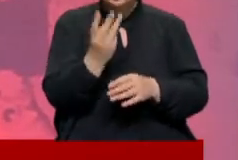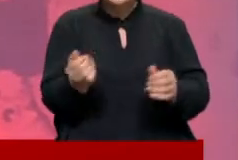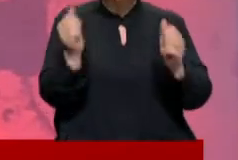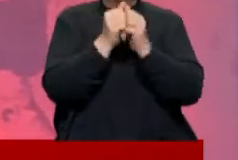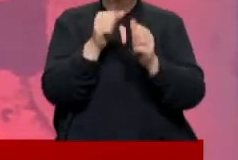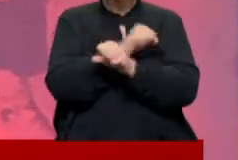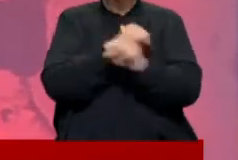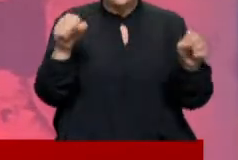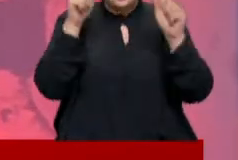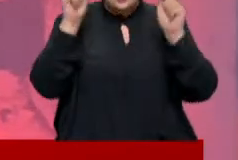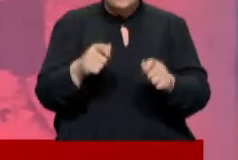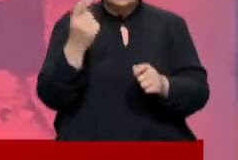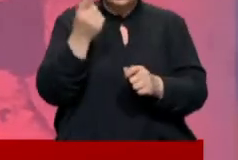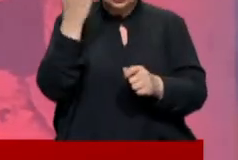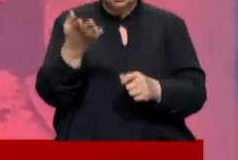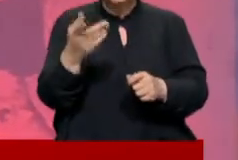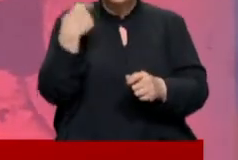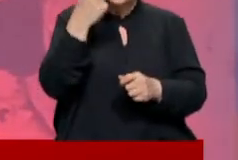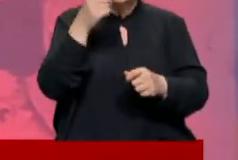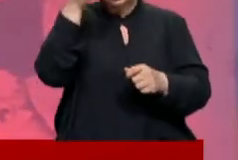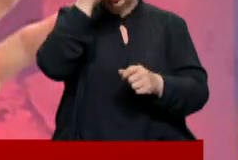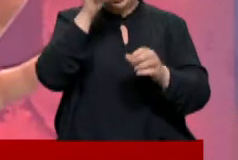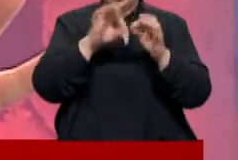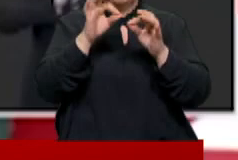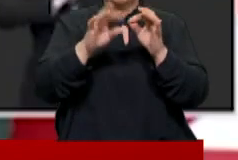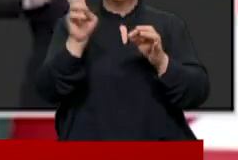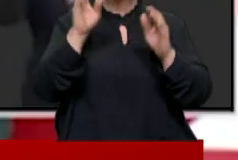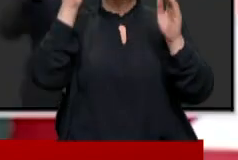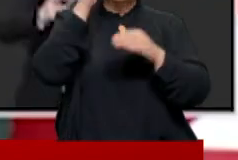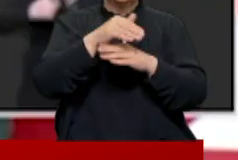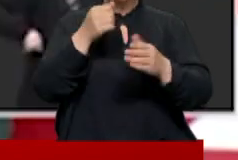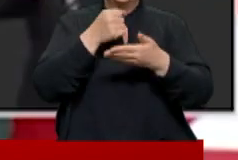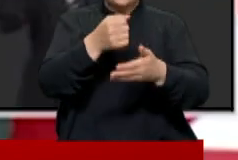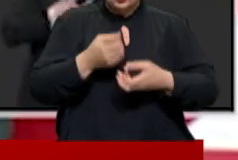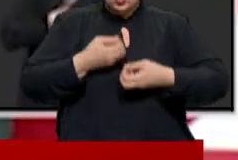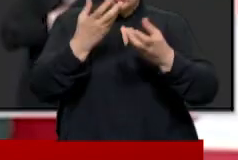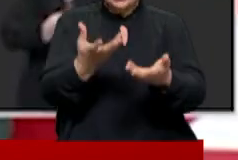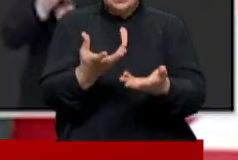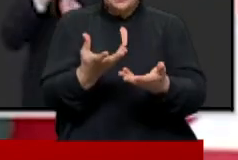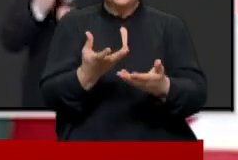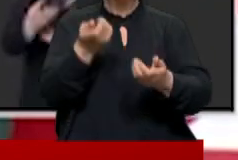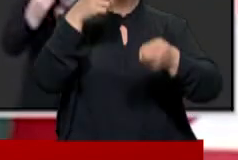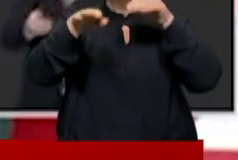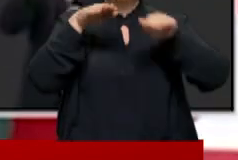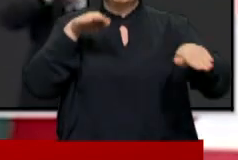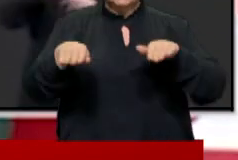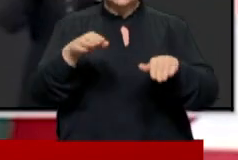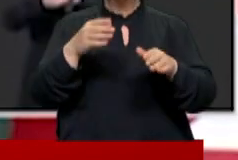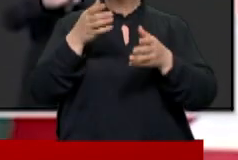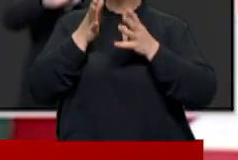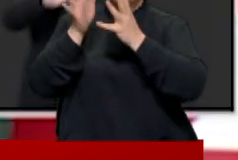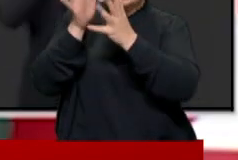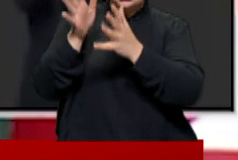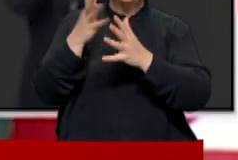kadar açık veren bir şey. Dolayısıyla Türkiye ekonomi modeli çöp oldu. Yatırım, üretim, istihdam,